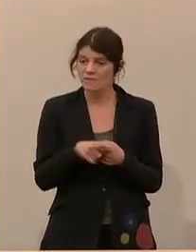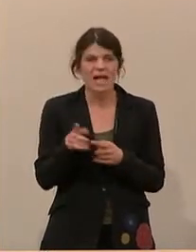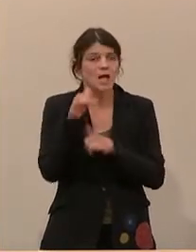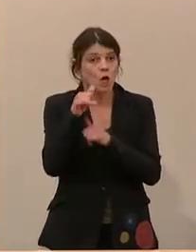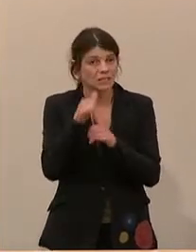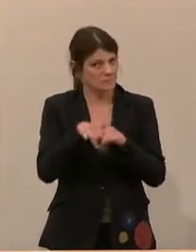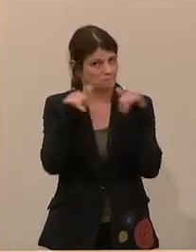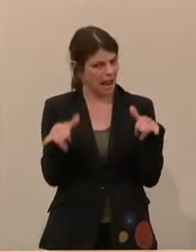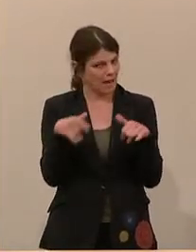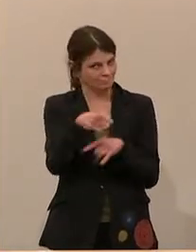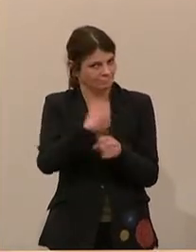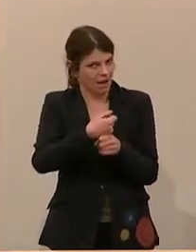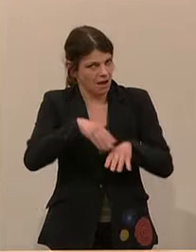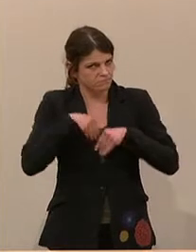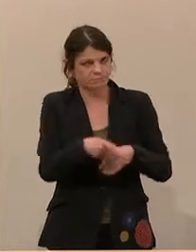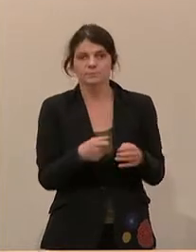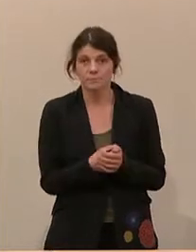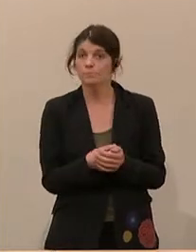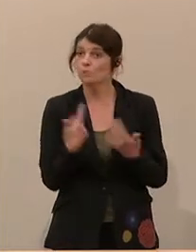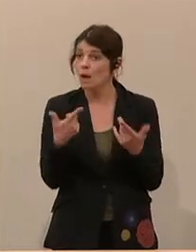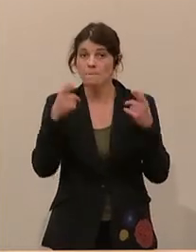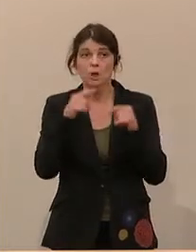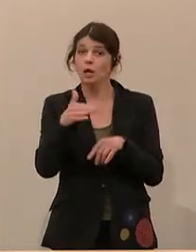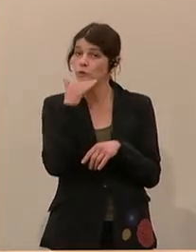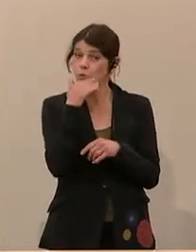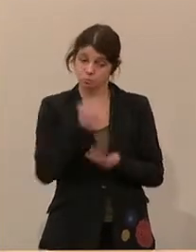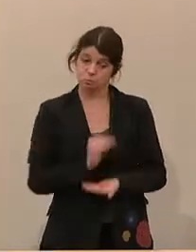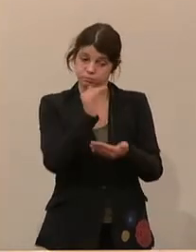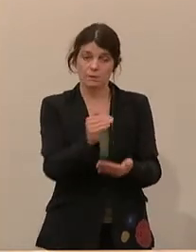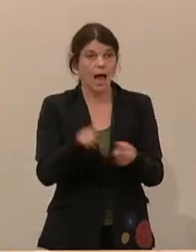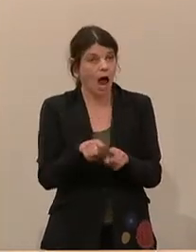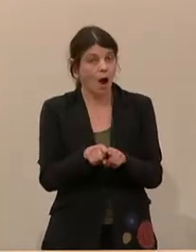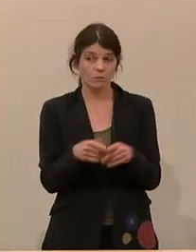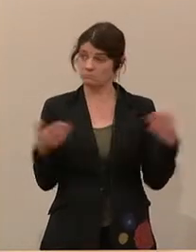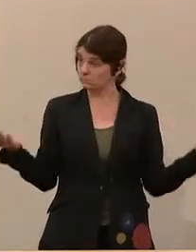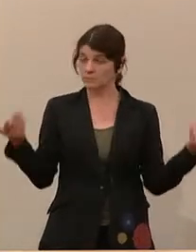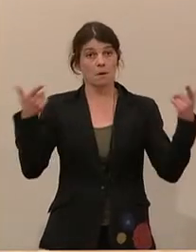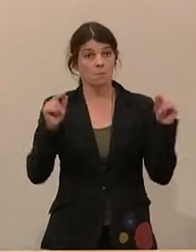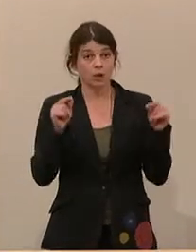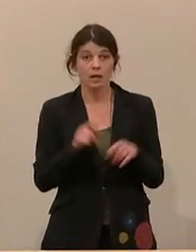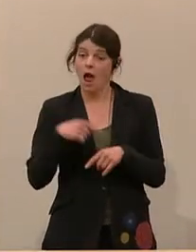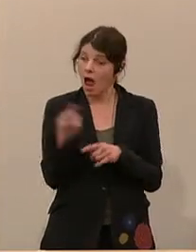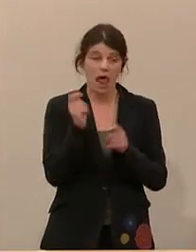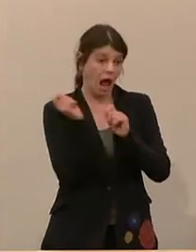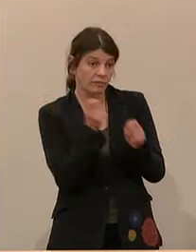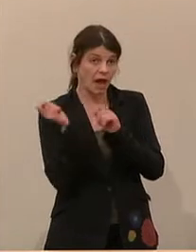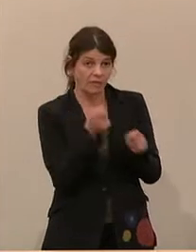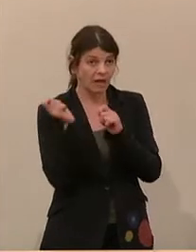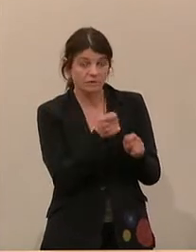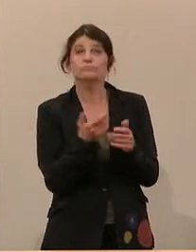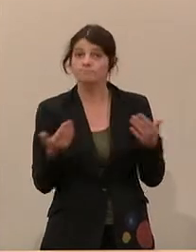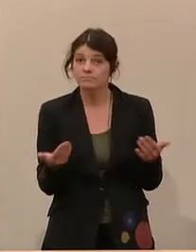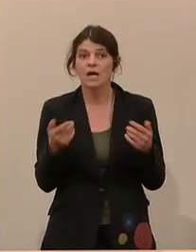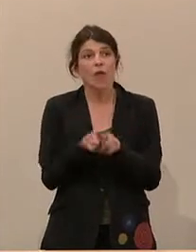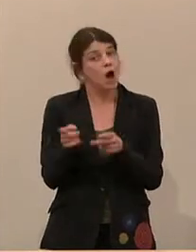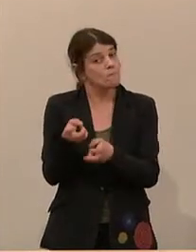Tourismusbank abgewickelt wird. Das heißt, es ist ausreichend notiert. Und damit können eigentlich auch alle Anträge, die dort eingereicht werden